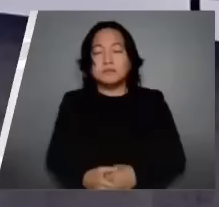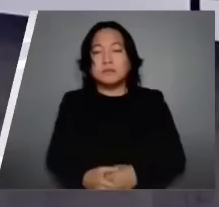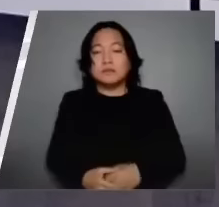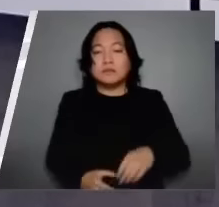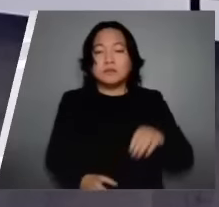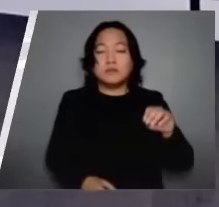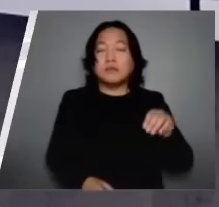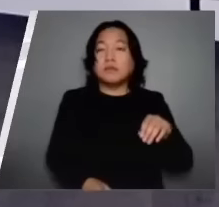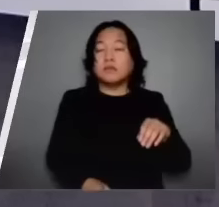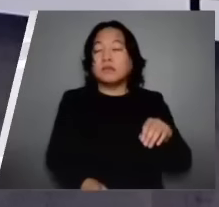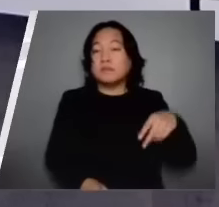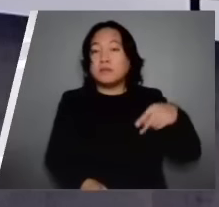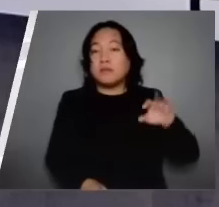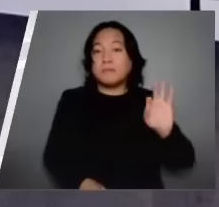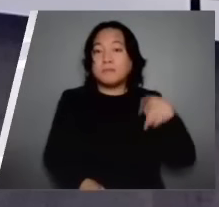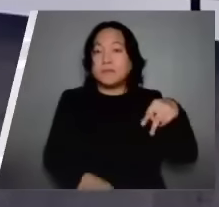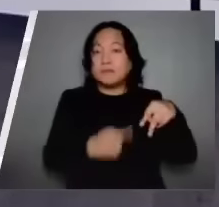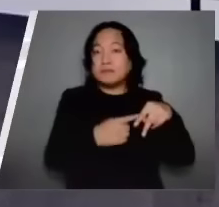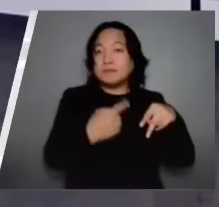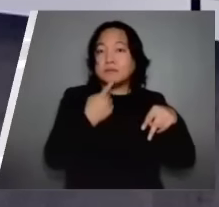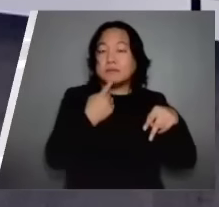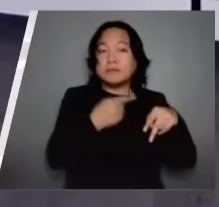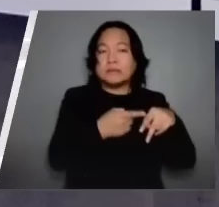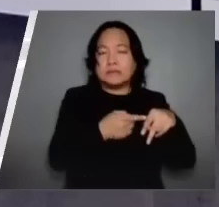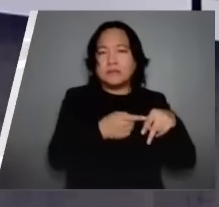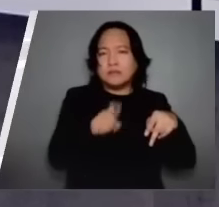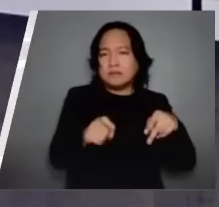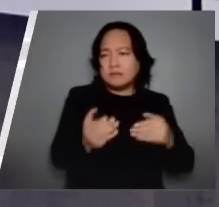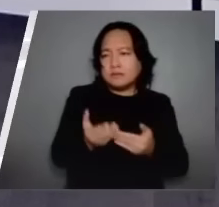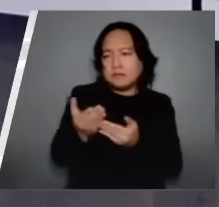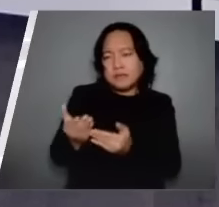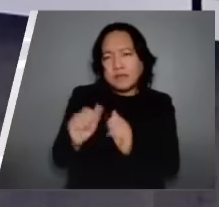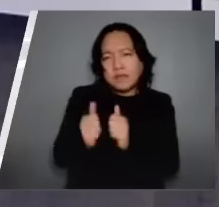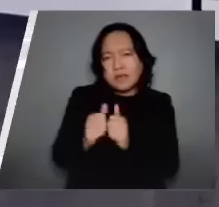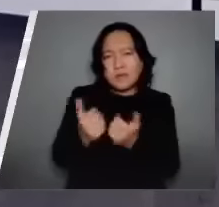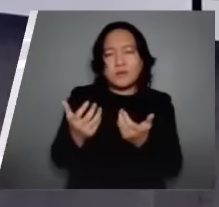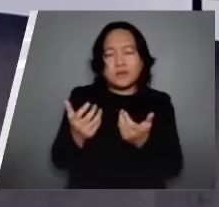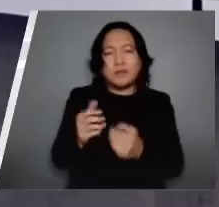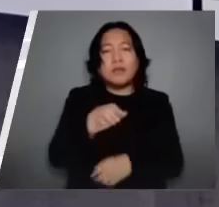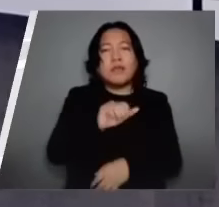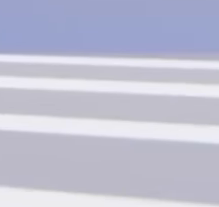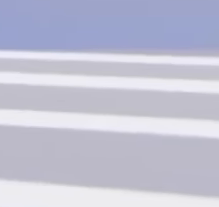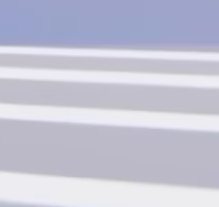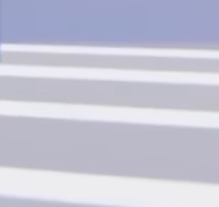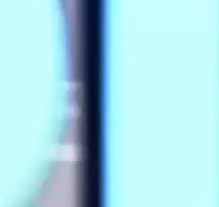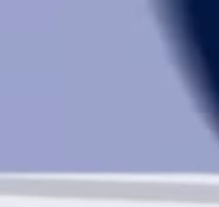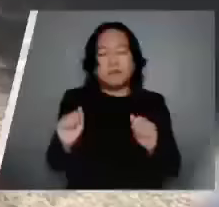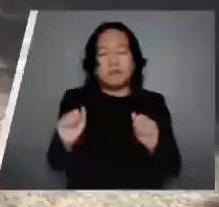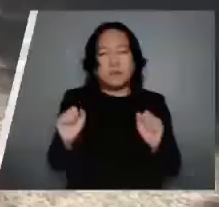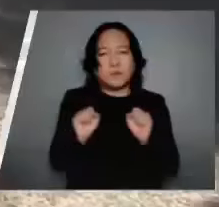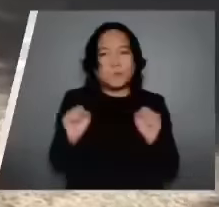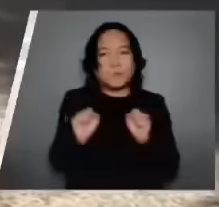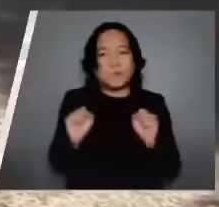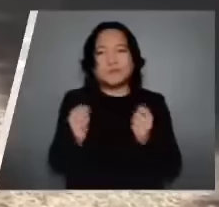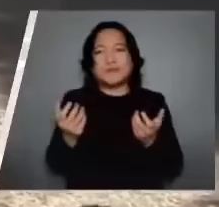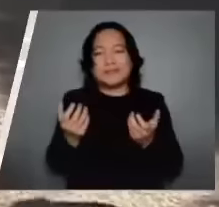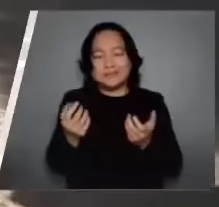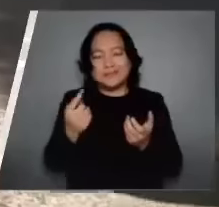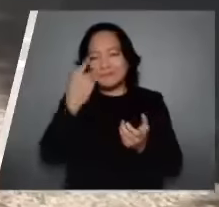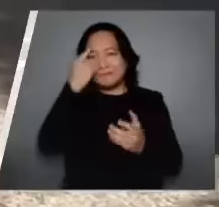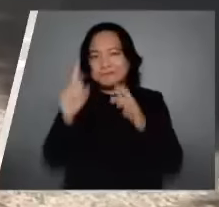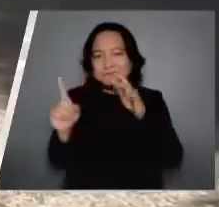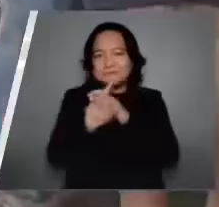init, do-it-yourself o DIY na air cooler. Saksi si Jamie Santos. Ayos